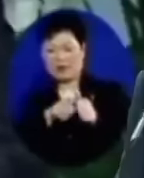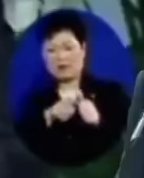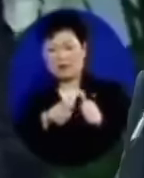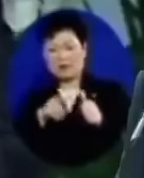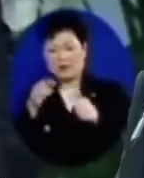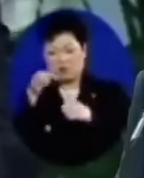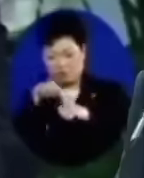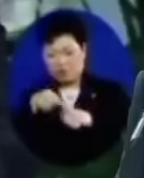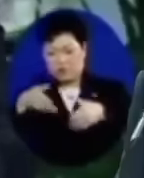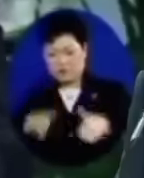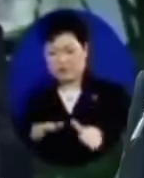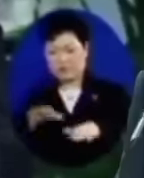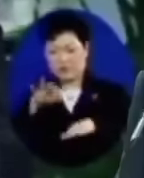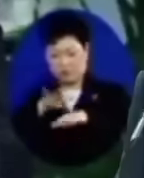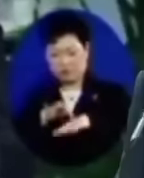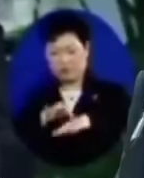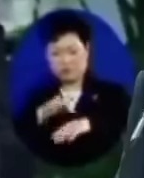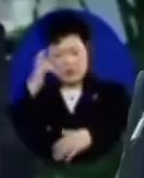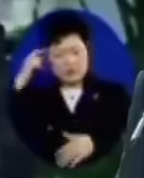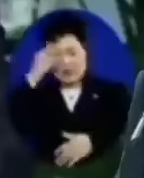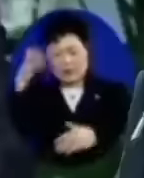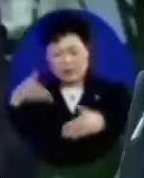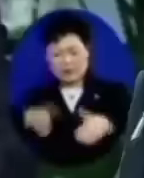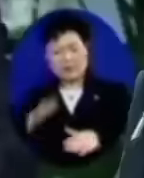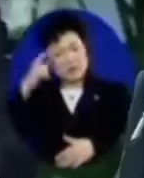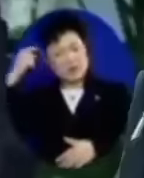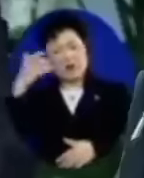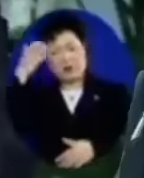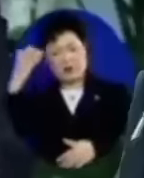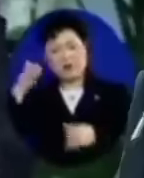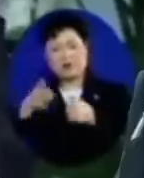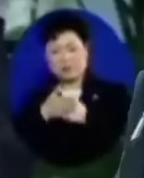것은 육이요 영으로 난 것은 영이다.